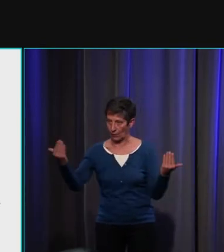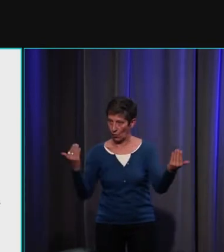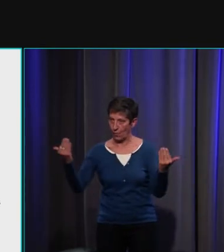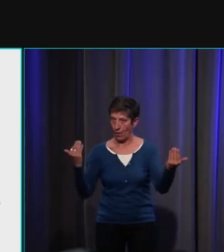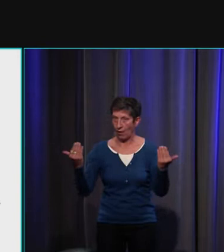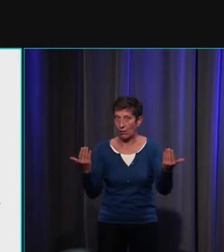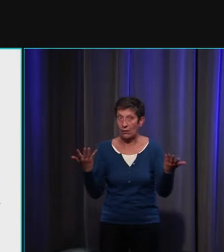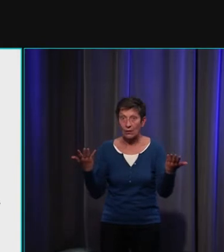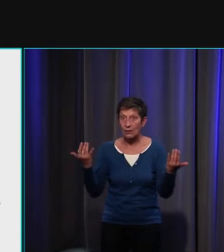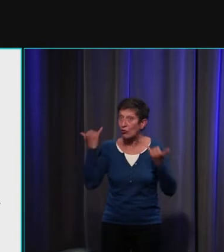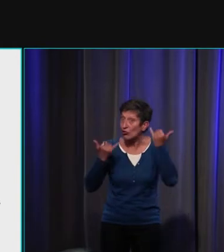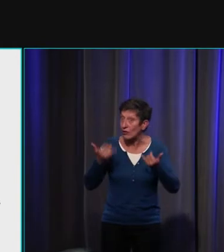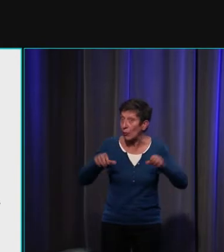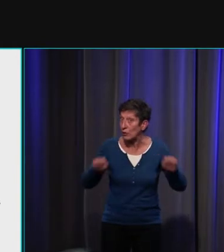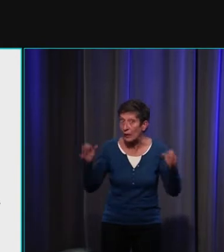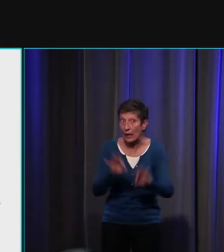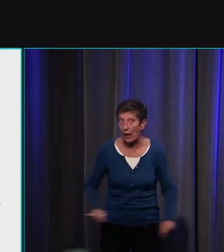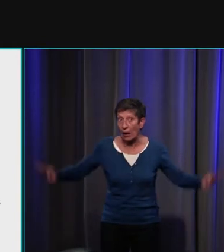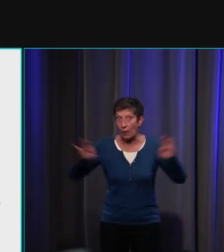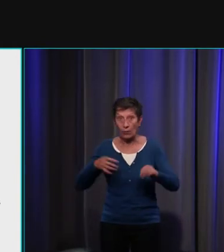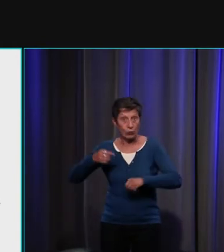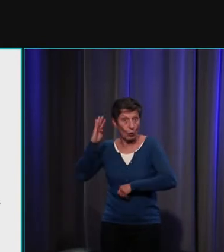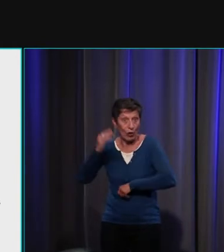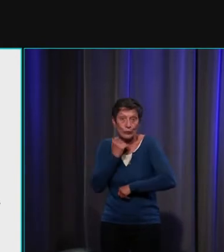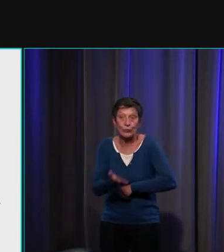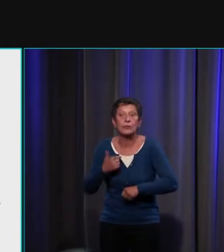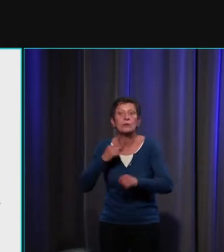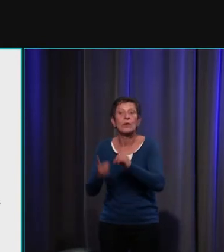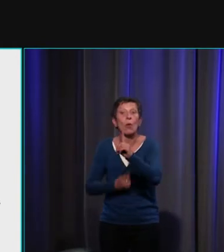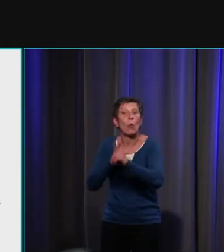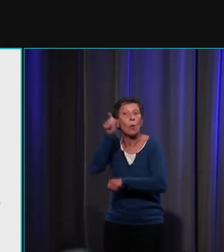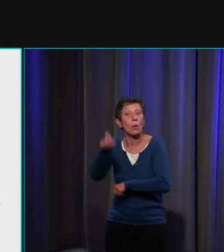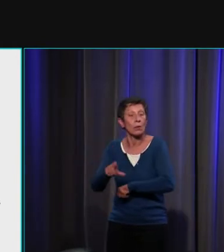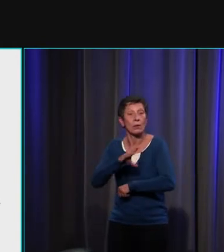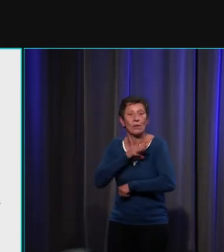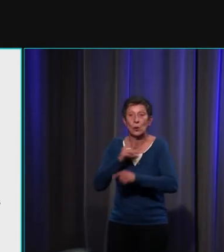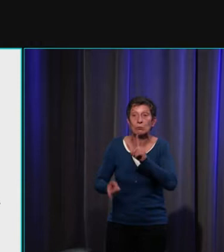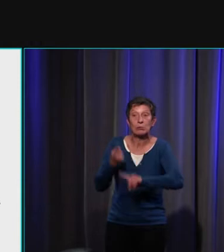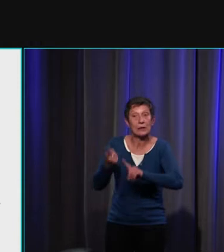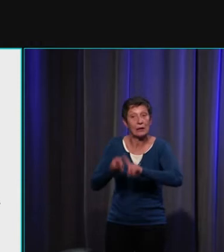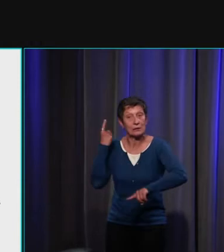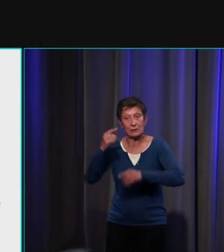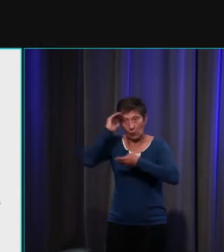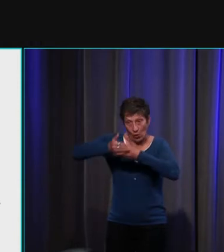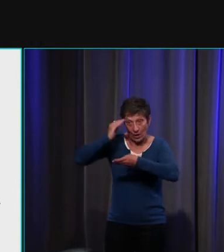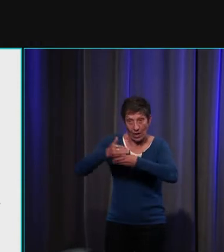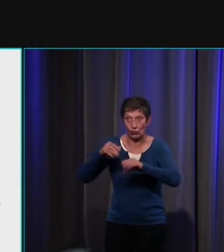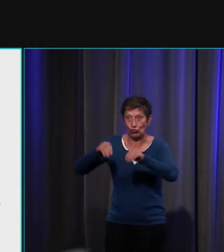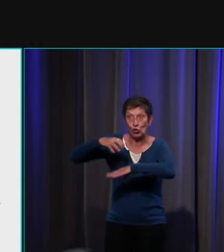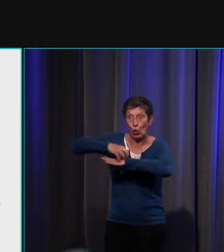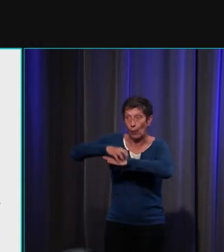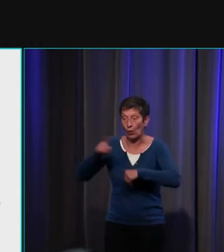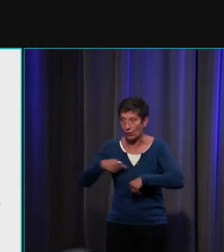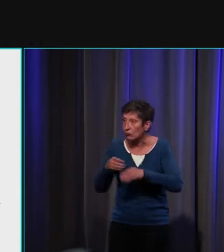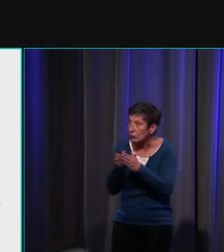pas faire cette conférence une fois j'ai rencontré un professeur un médiéviste de la sorbonne place de la sorbonne judicieusement détient sur quoi tu